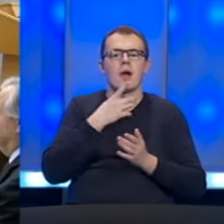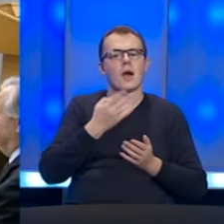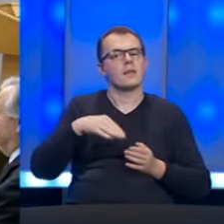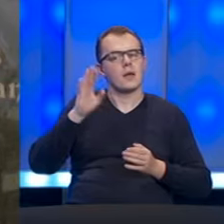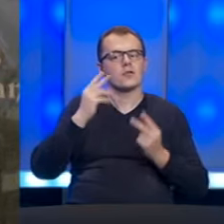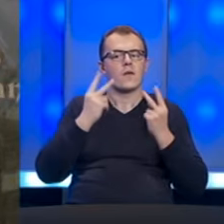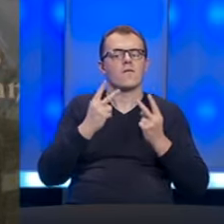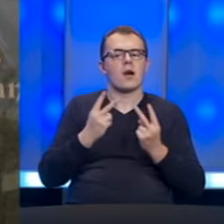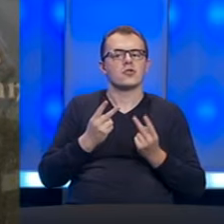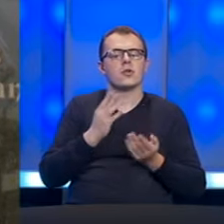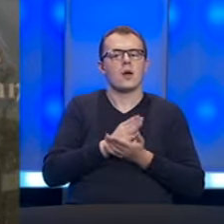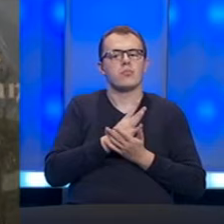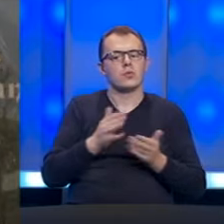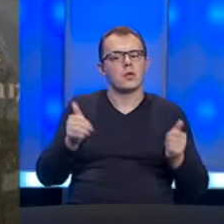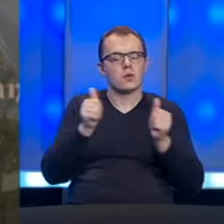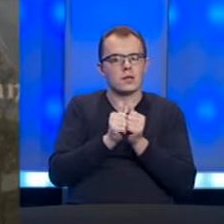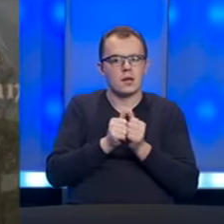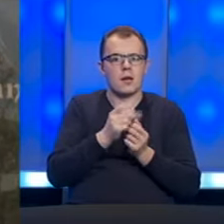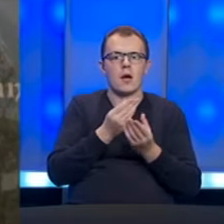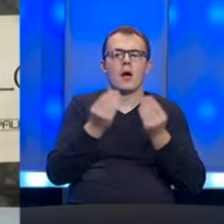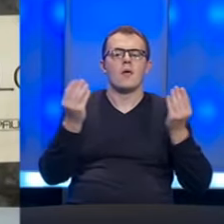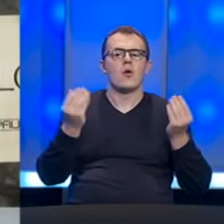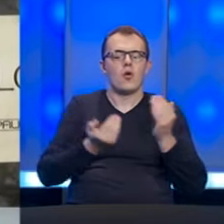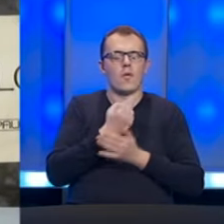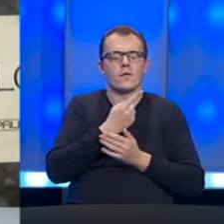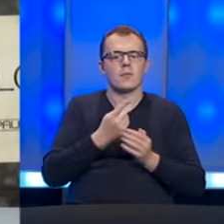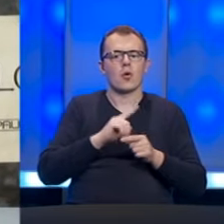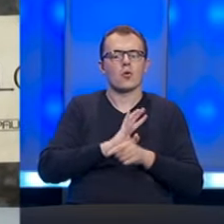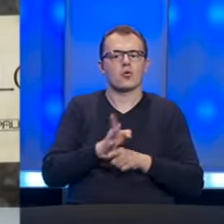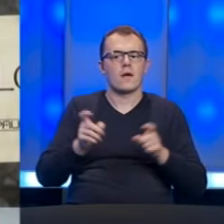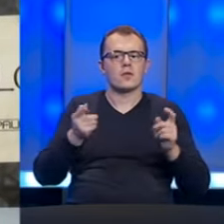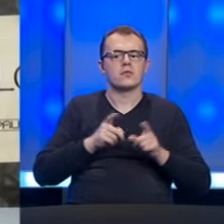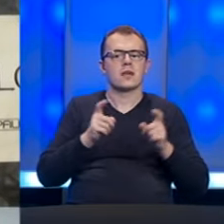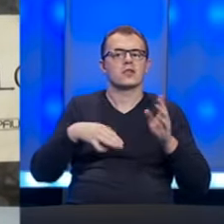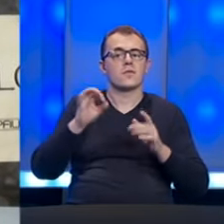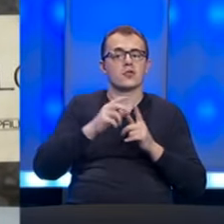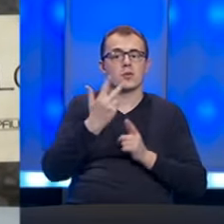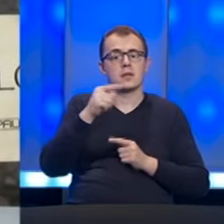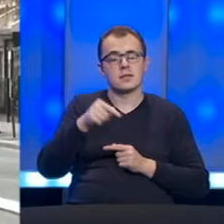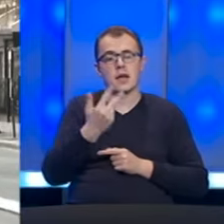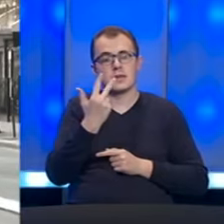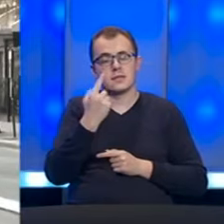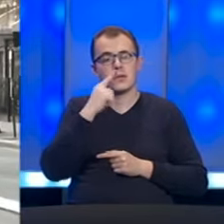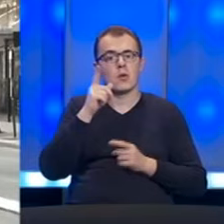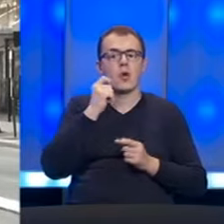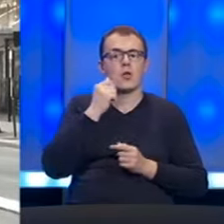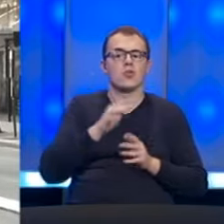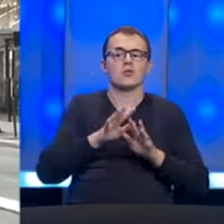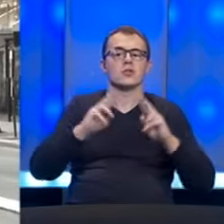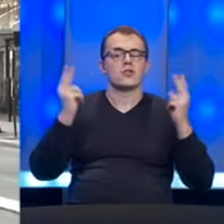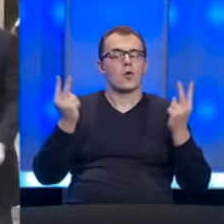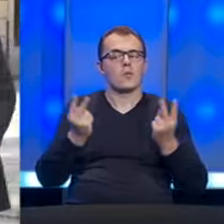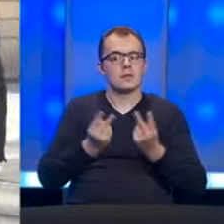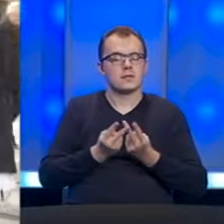ikada važno da bude ujedinjena. Novim koronavirusom zaraženo je više od 3,3 miliona ljudi širom svijeta. Od posljedica